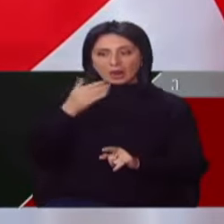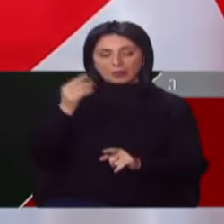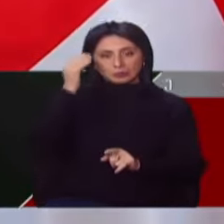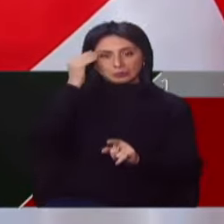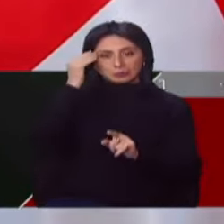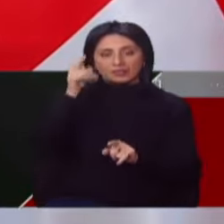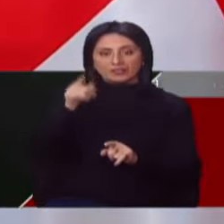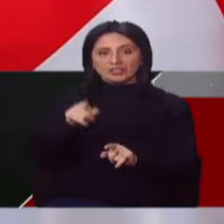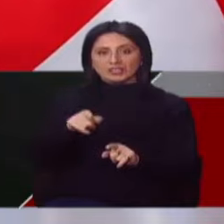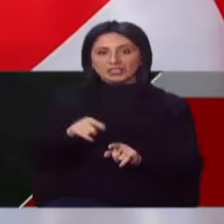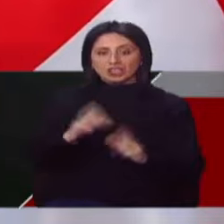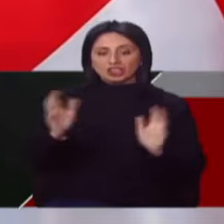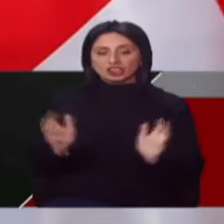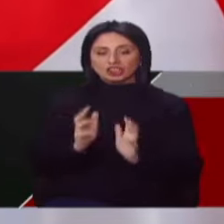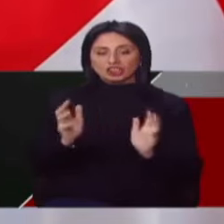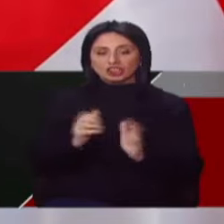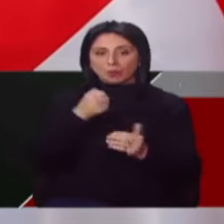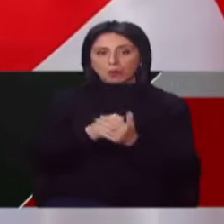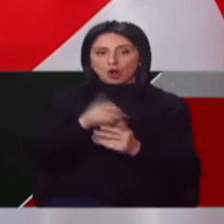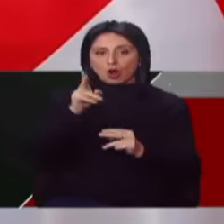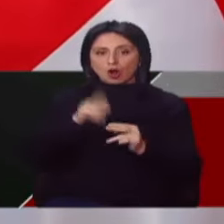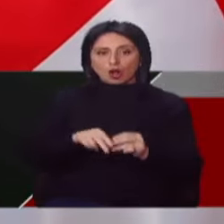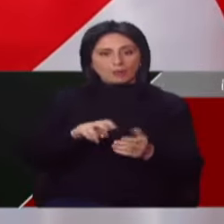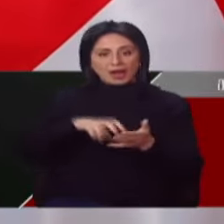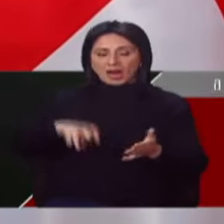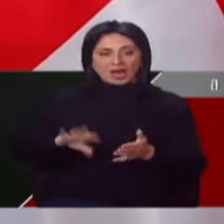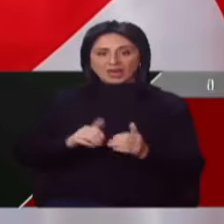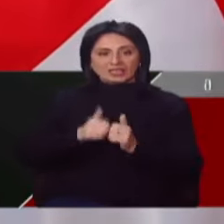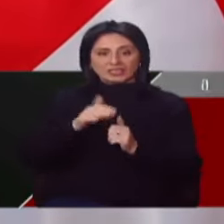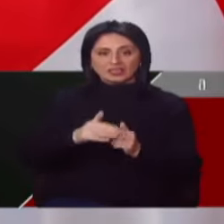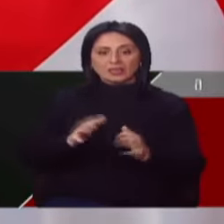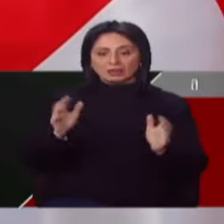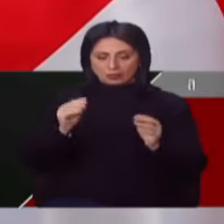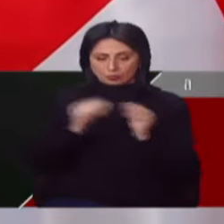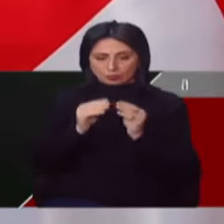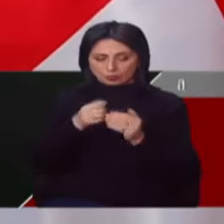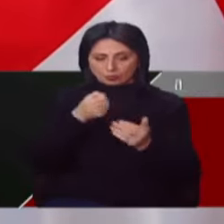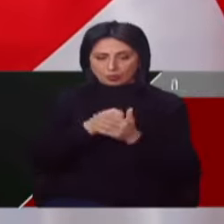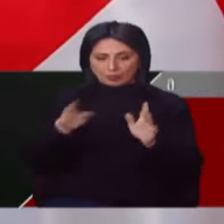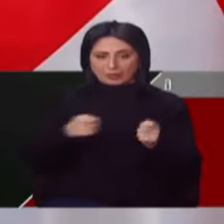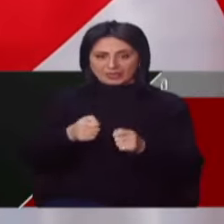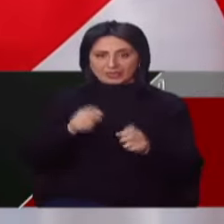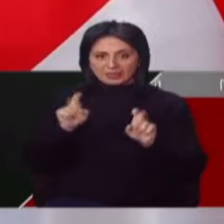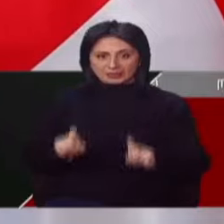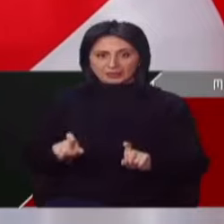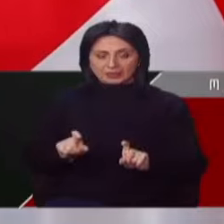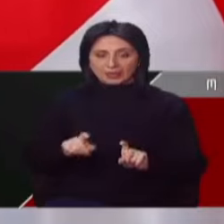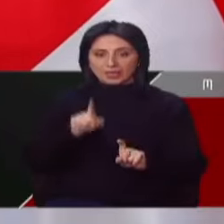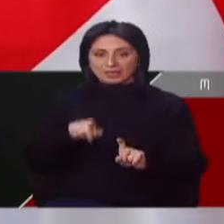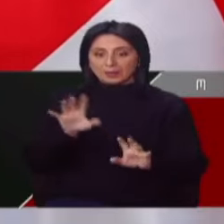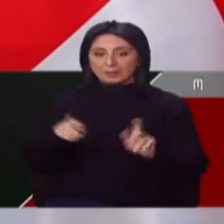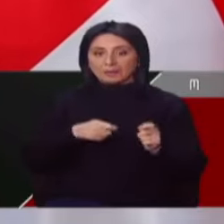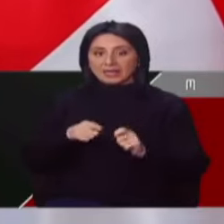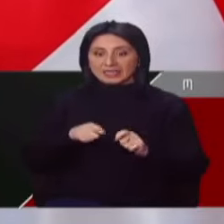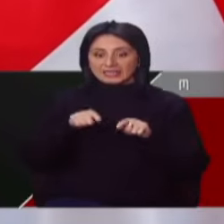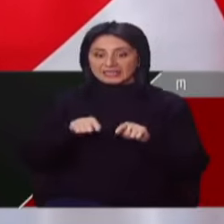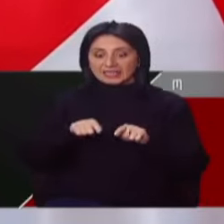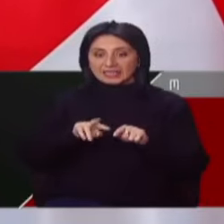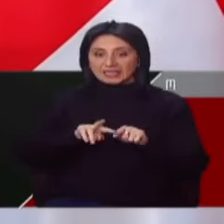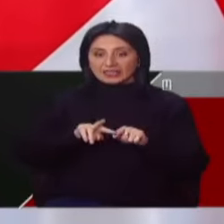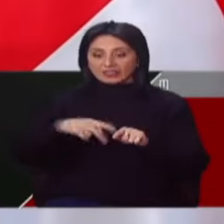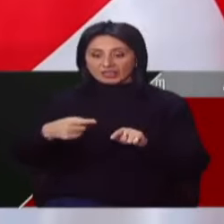გამოსვლაში, ის რომ შეინარჩუნოს ბოლომდე, ანუ არ გადადგეს წინასწარ, შეინარჩუნოს პრეზიდენტის პოზიცია და პრეზიდენტის